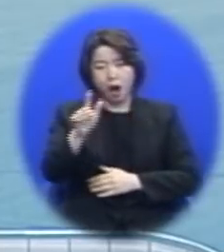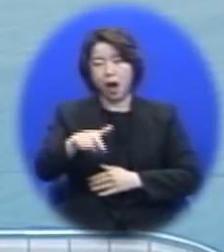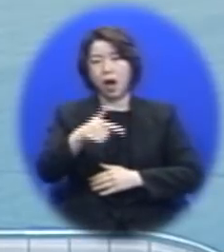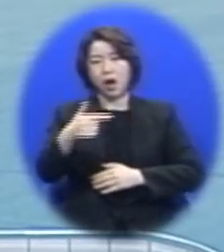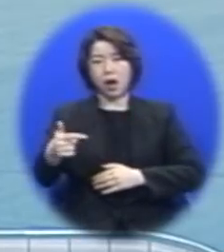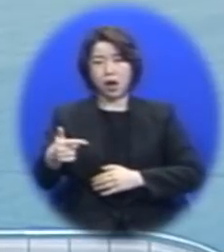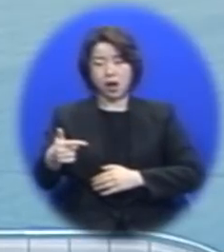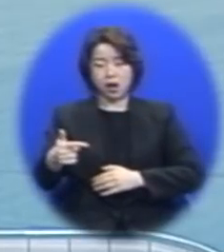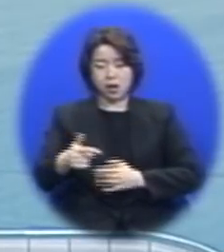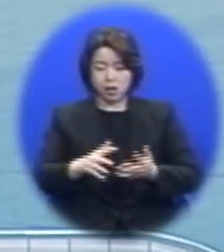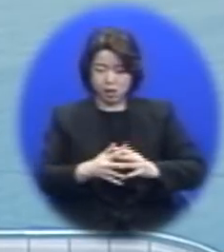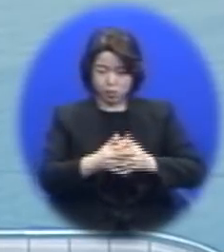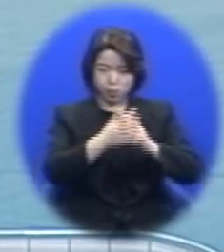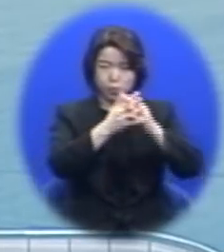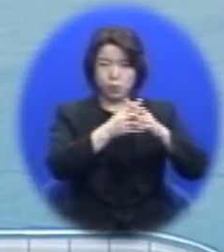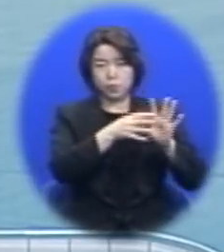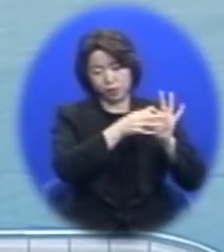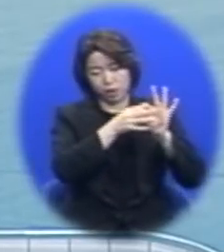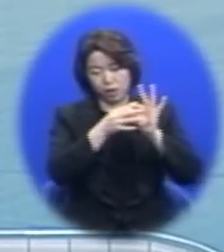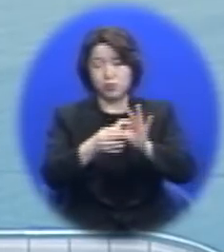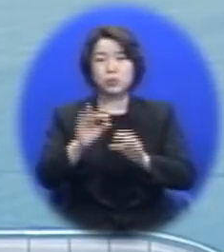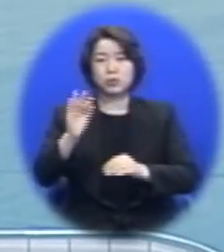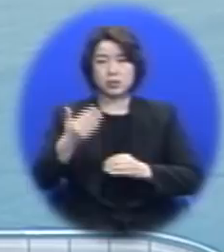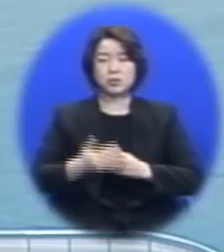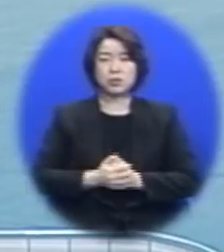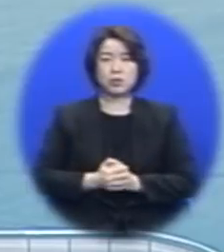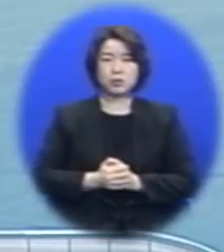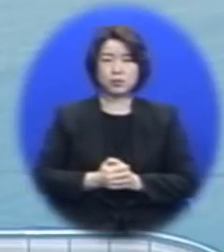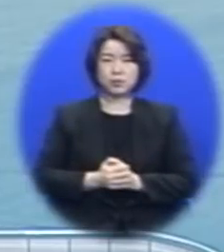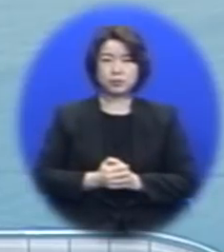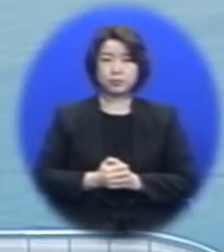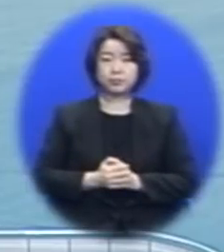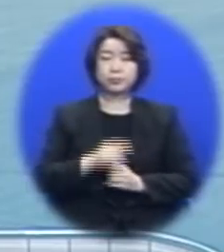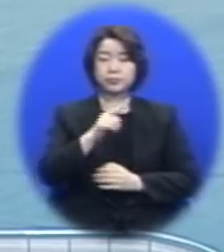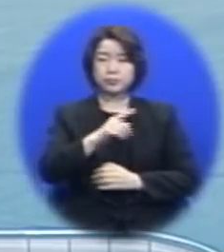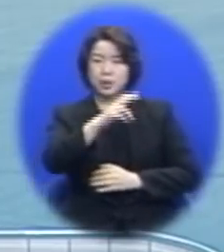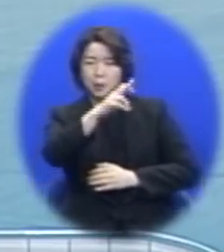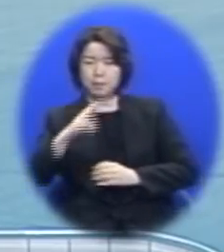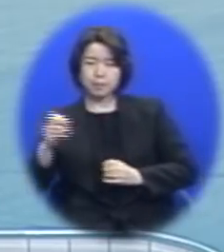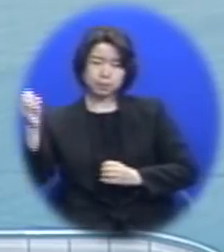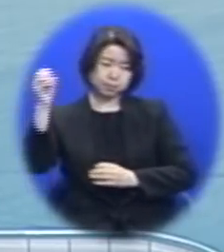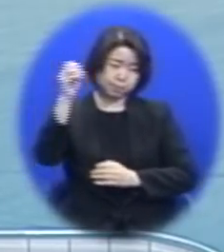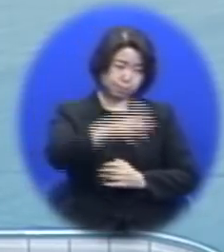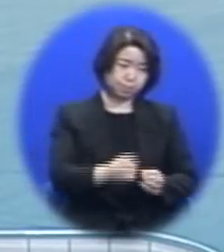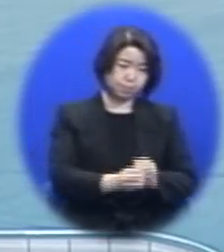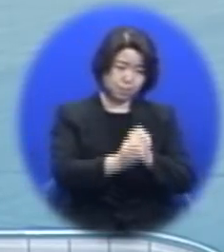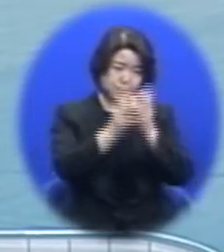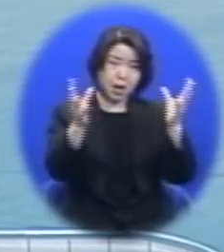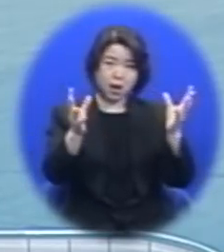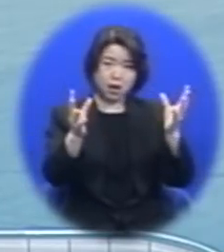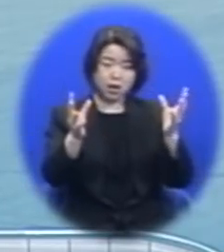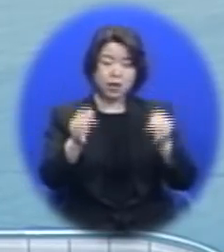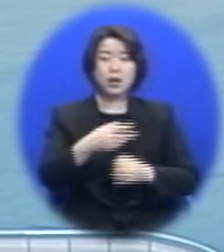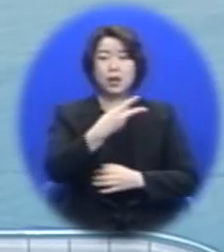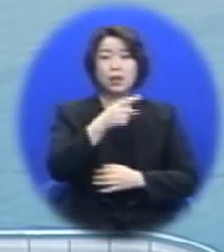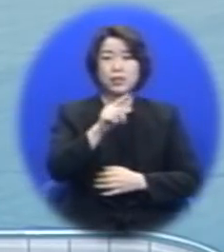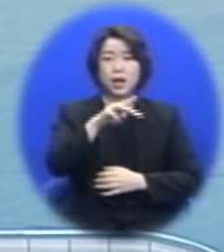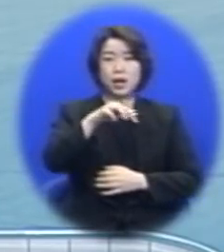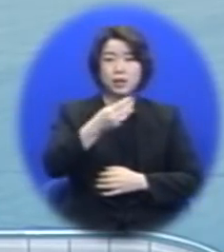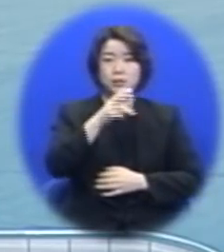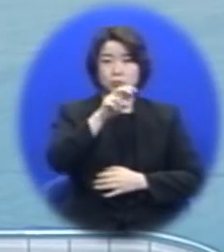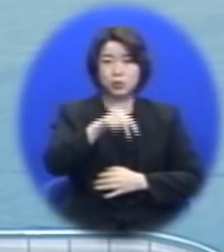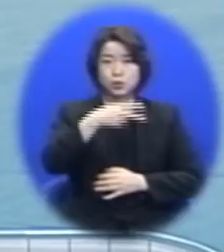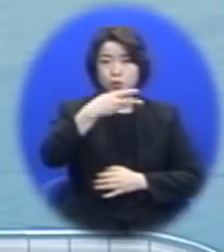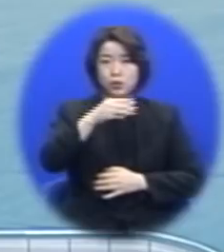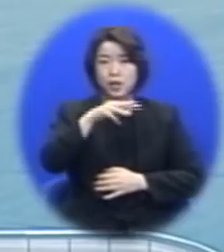넘어가고 건축은 계속 진행이 됐어요. 그 폭격의 때에 다름슈타트의 마리아 자매의